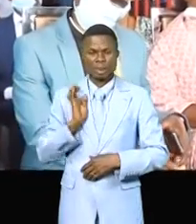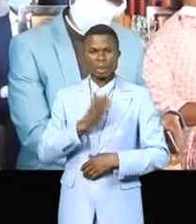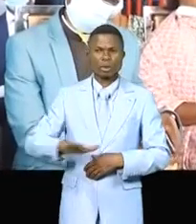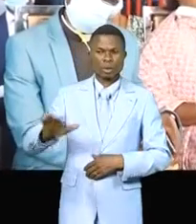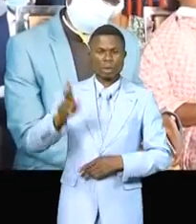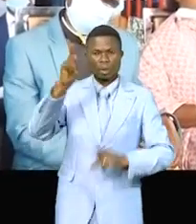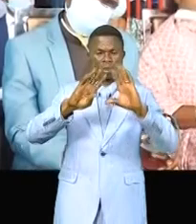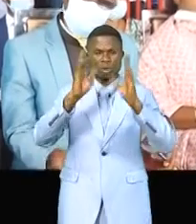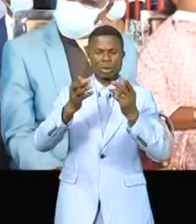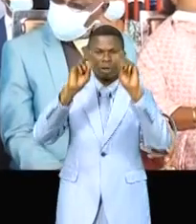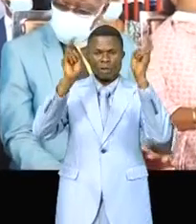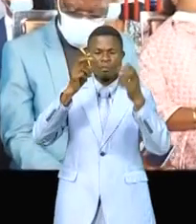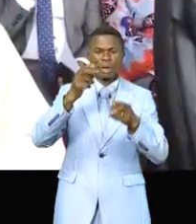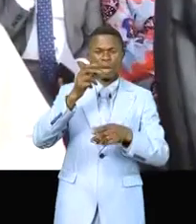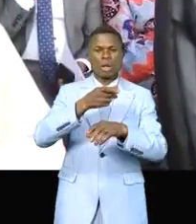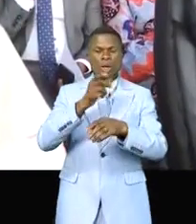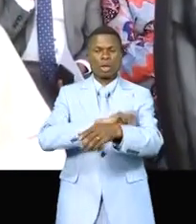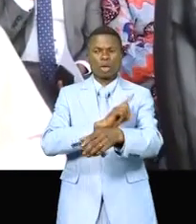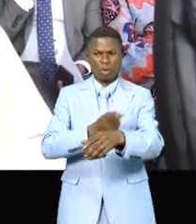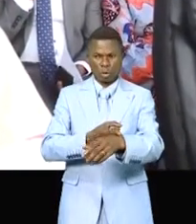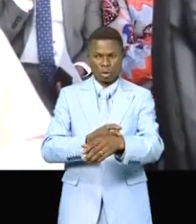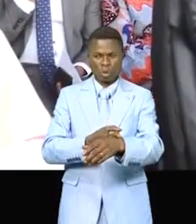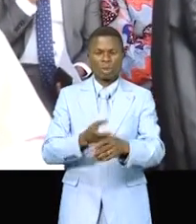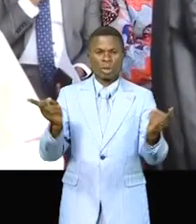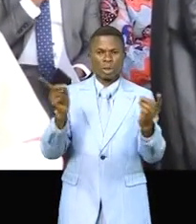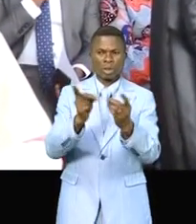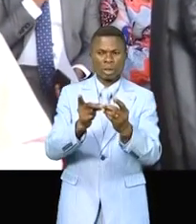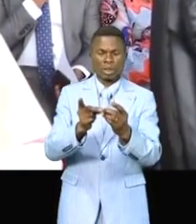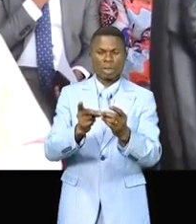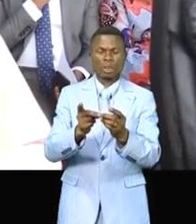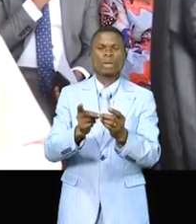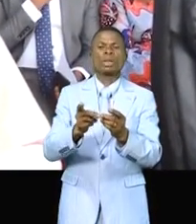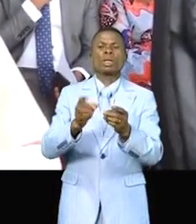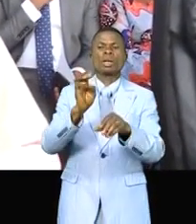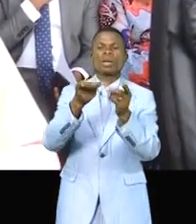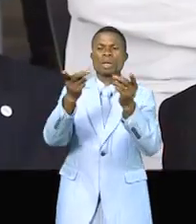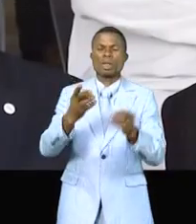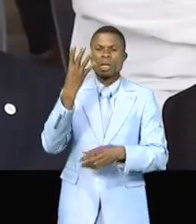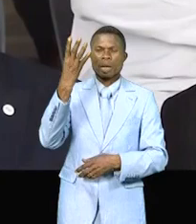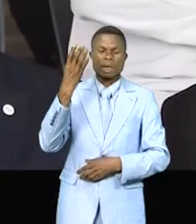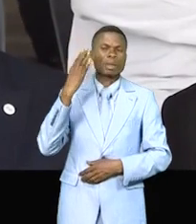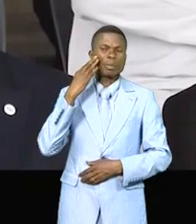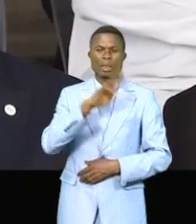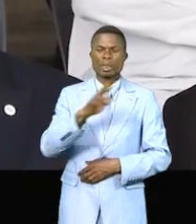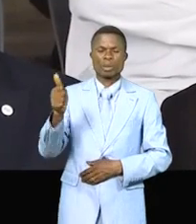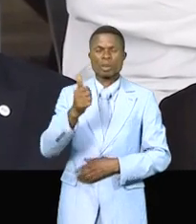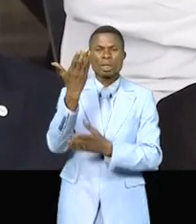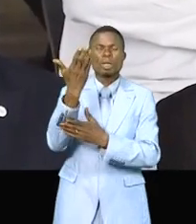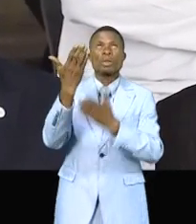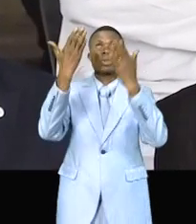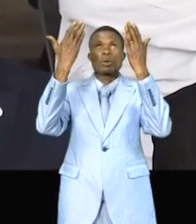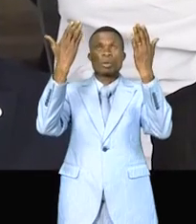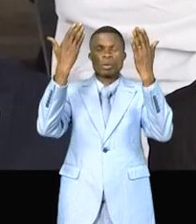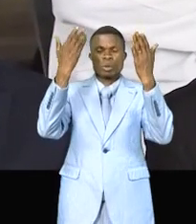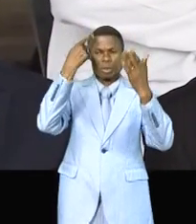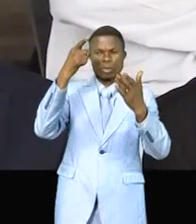habitants de Goma, de différentes ethnies, se sont retrouvés au stade de l'unité ce mardi 4 mai 2021 pour implorer l'éternel Dieu en